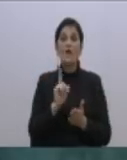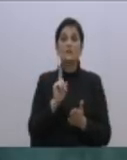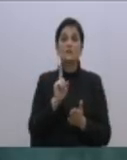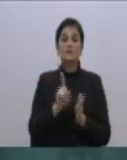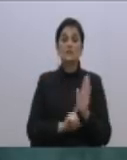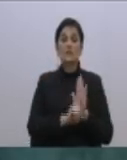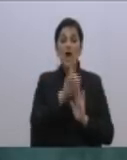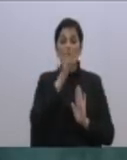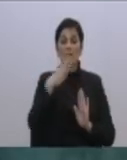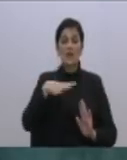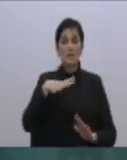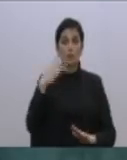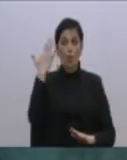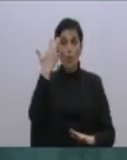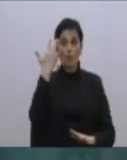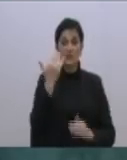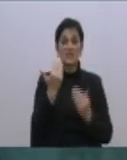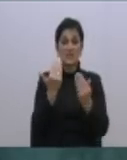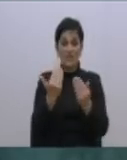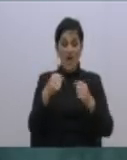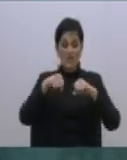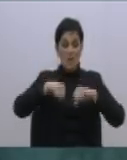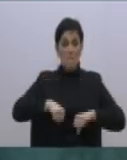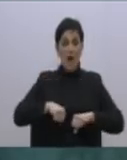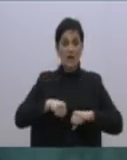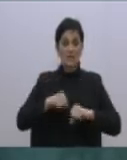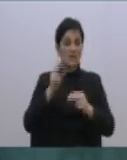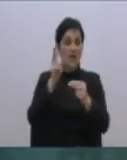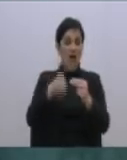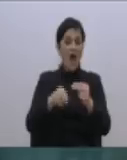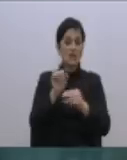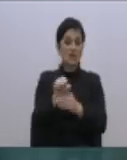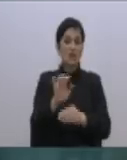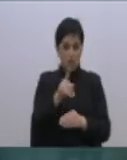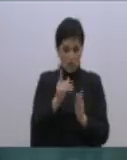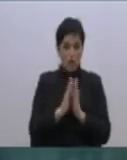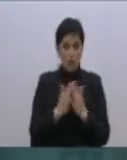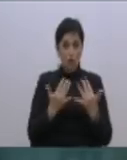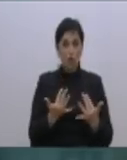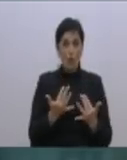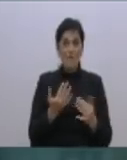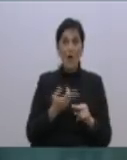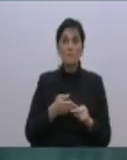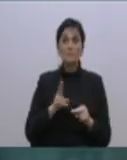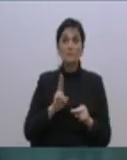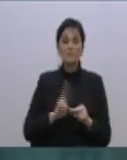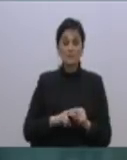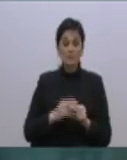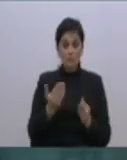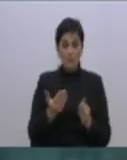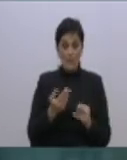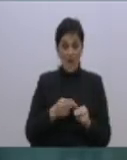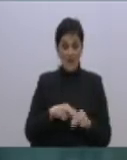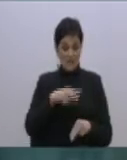droze, kartuma, otsuneba, თქვენ მანდატები არ შეგიწყვეტთ მიუხედავად იმისა რომ ამას ითხოვდით და სწორედ ამით შედგა